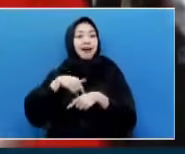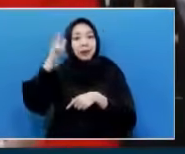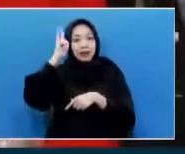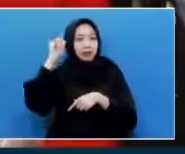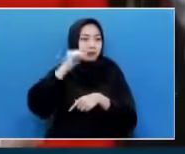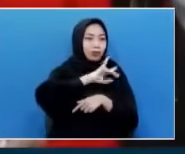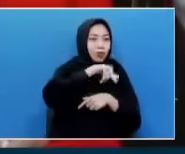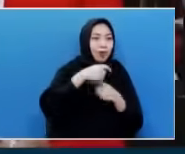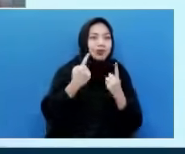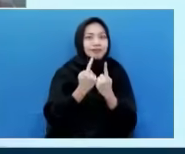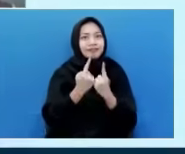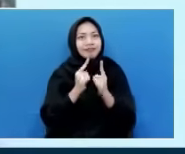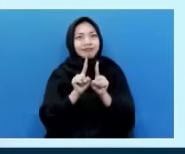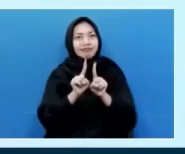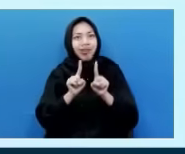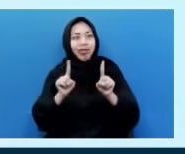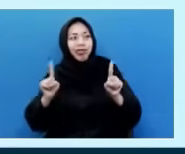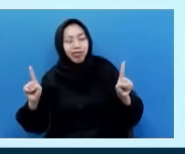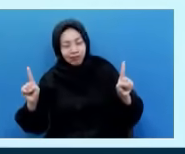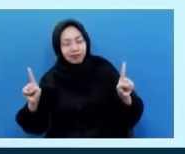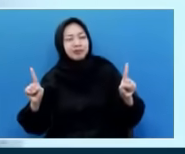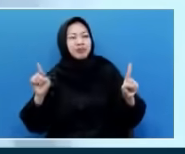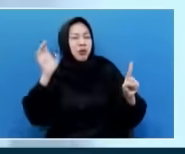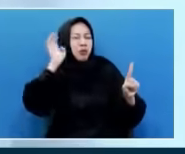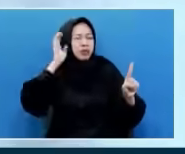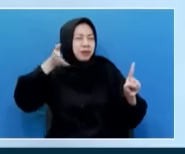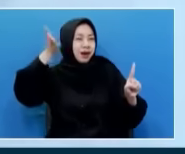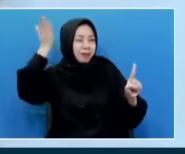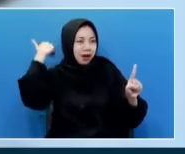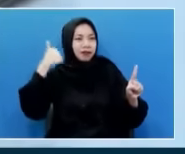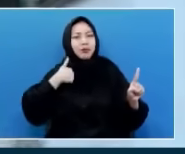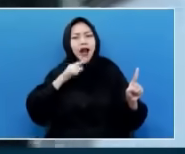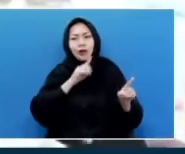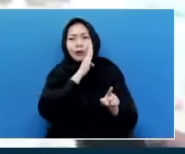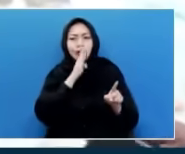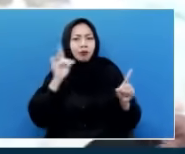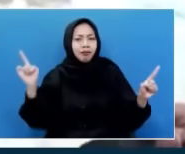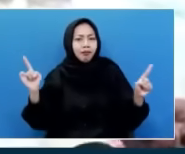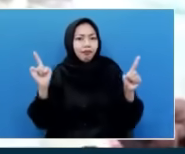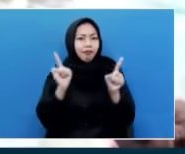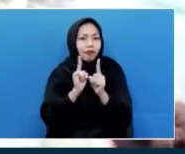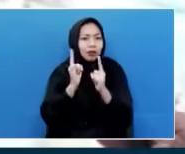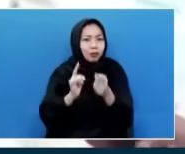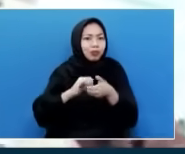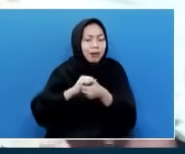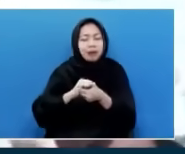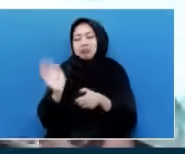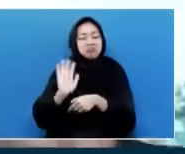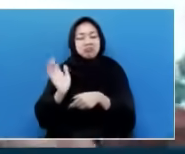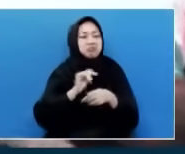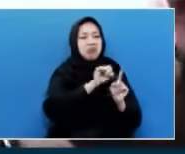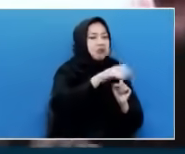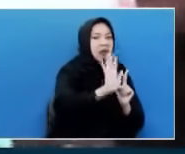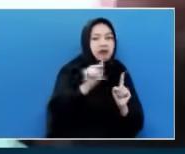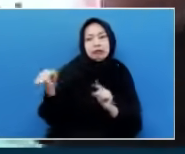rekonsiliasi yang sempat berhembus mendekati hari pencoblos pun dibantah kedua pihak koordinator staf khusus